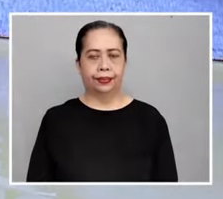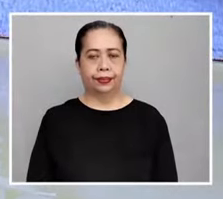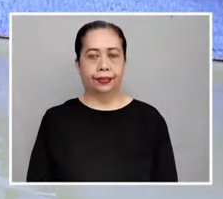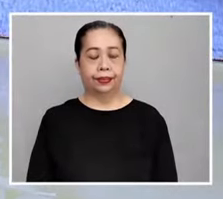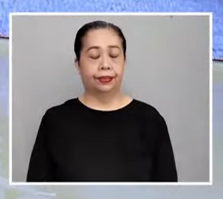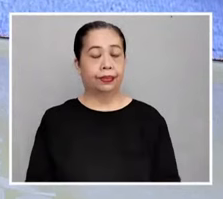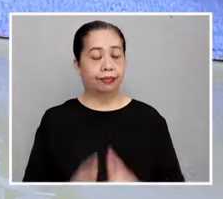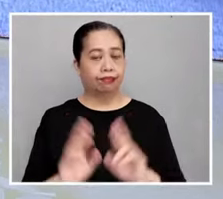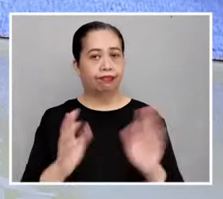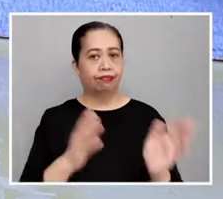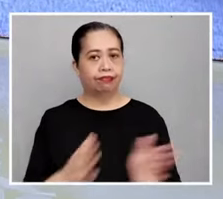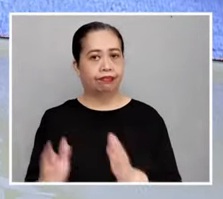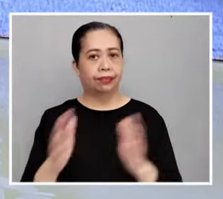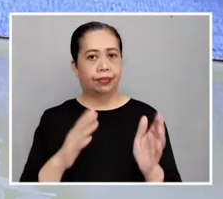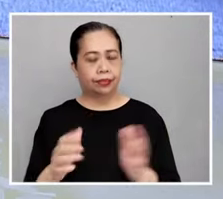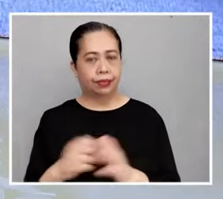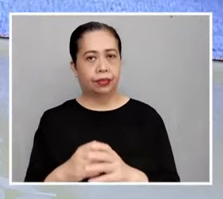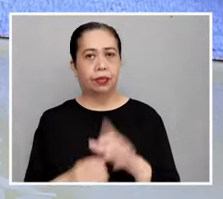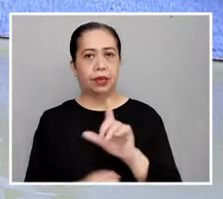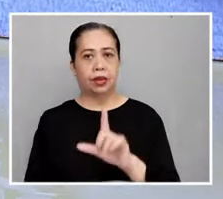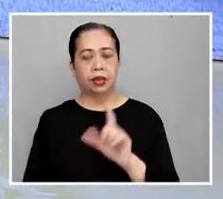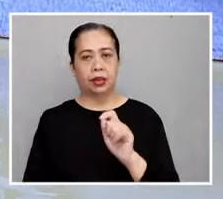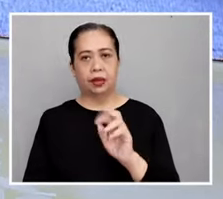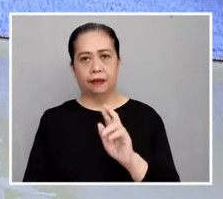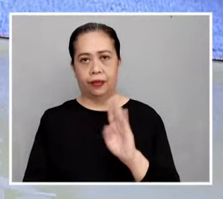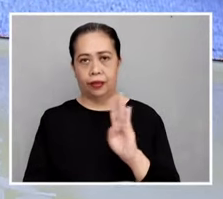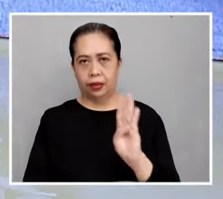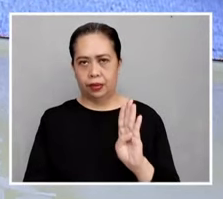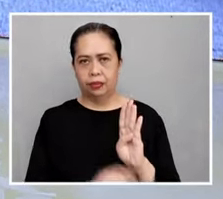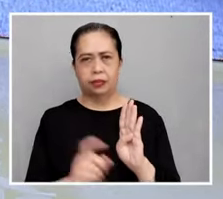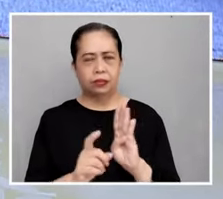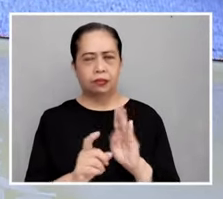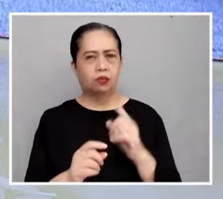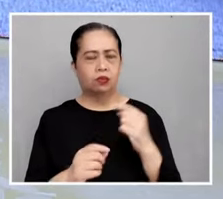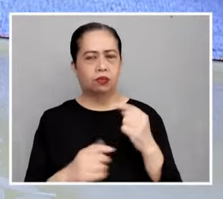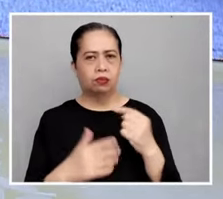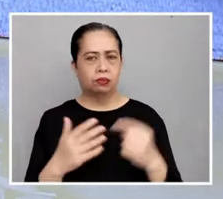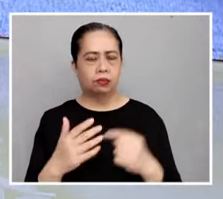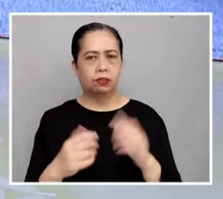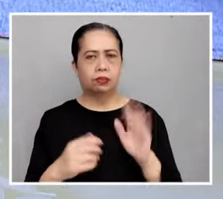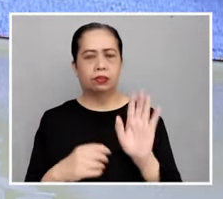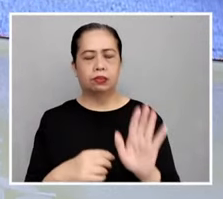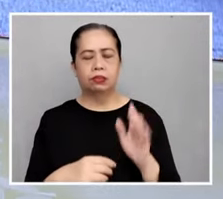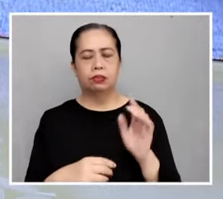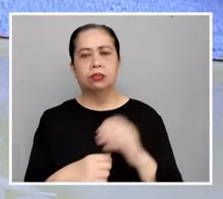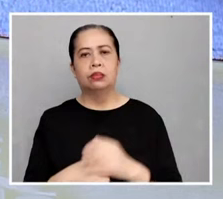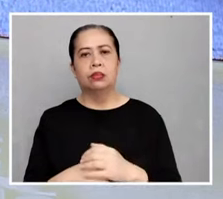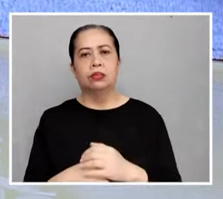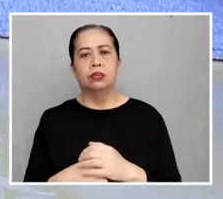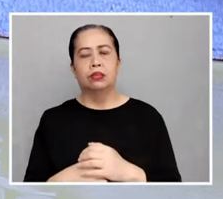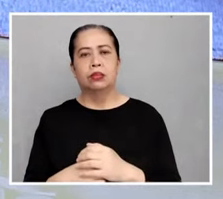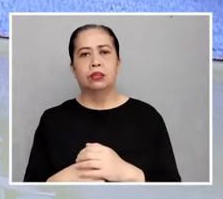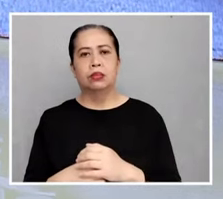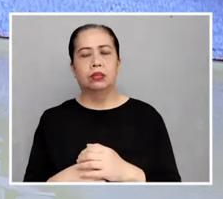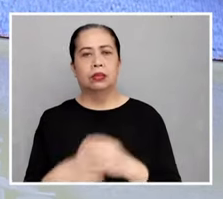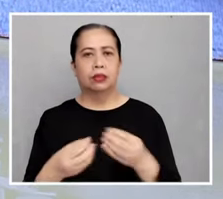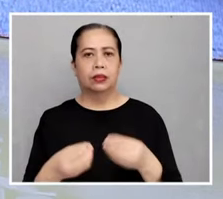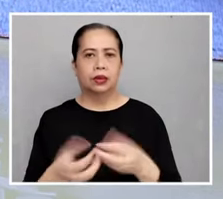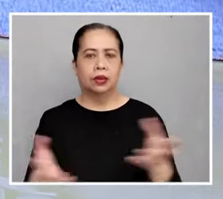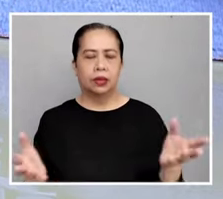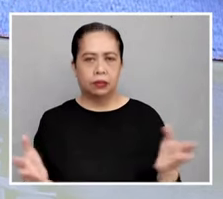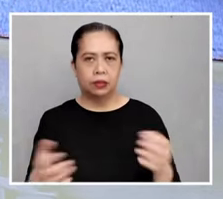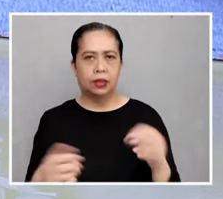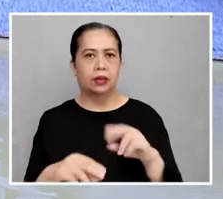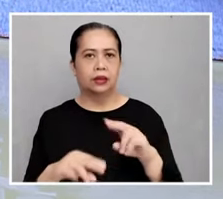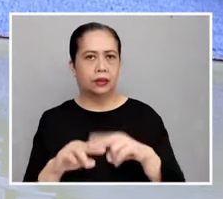Pinaghahandaan na po ng Land Transportation Franchising and Regulatory Board o LTFRB ang pagbibigay ng